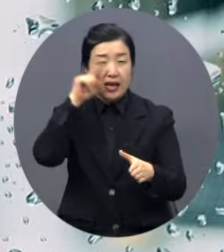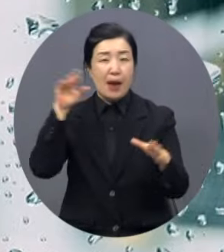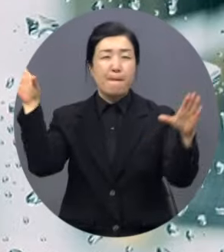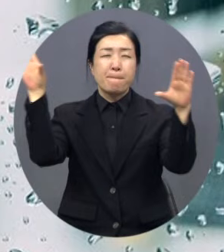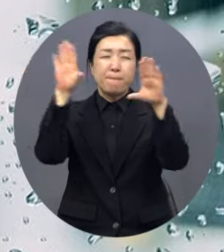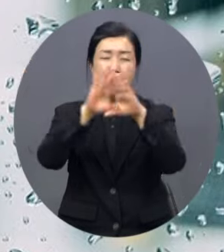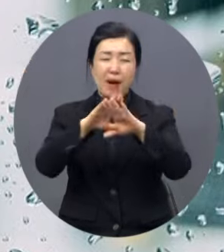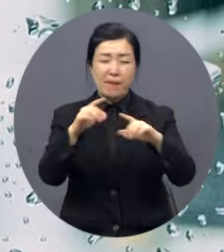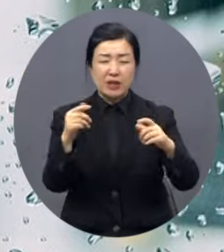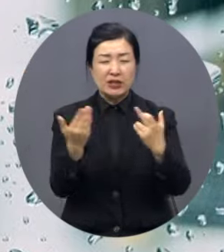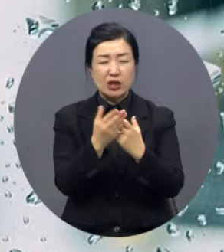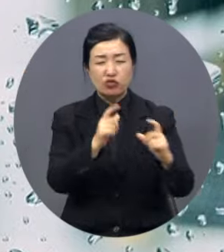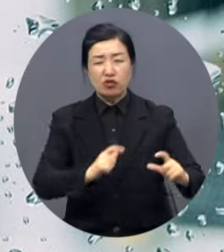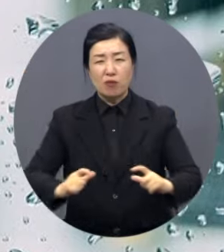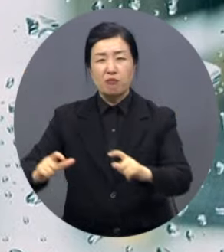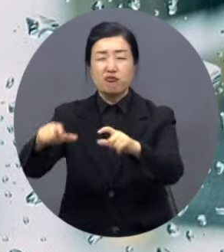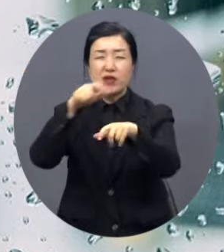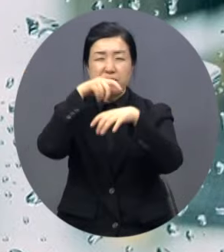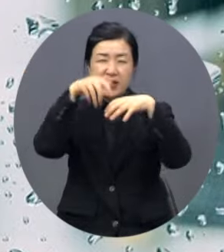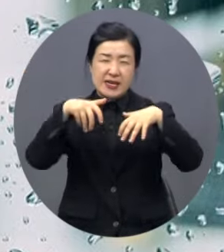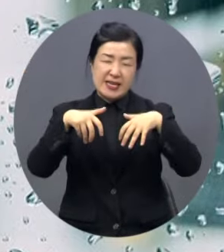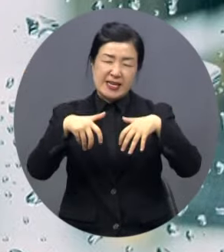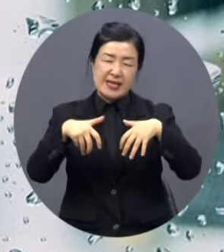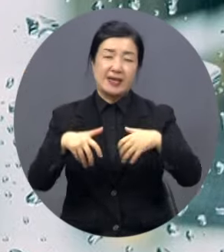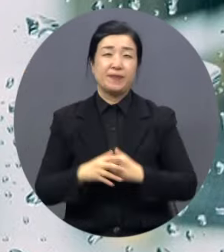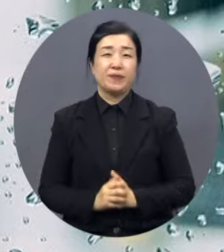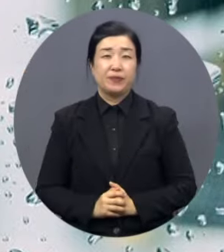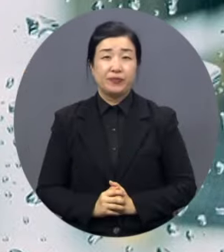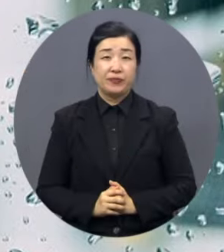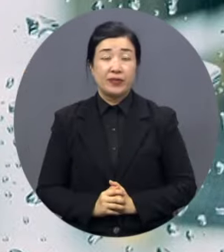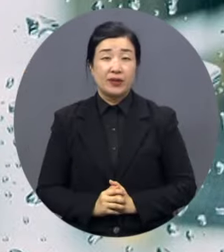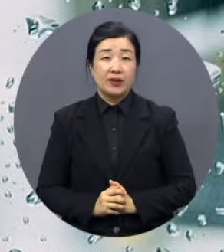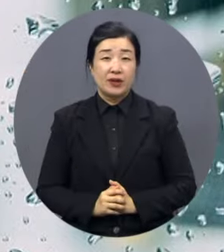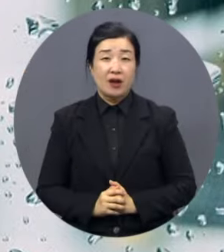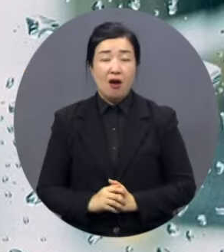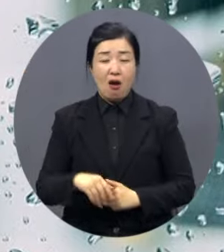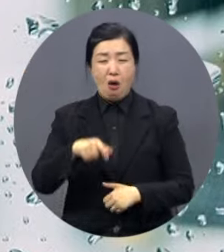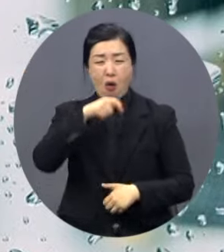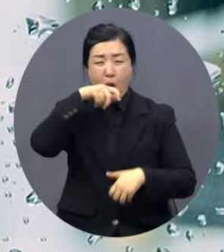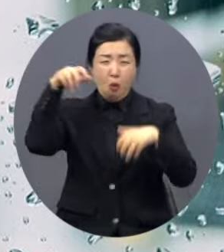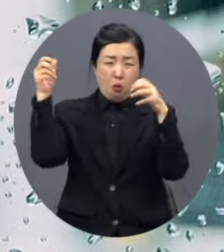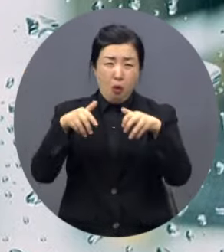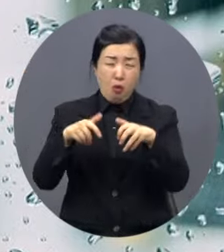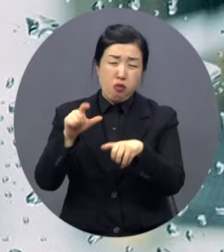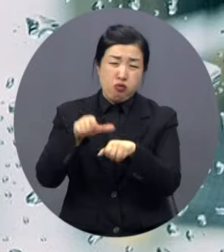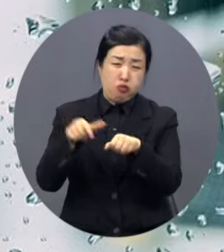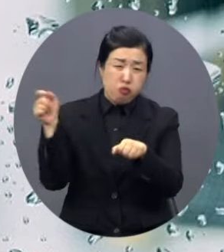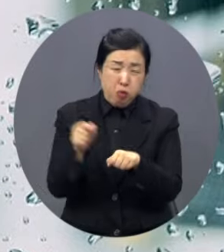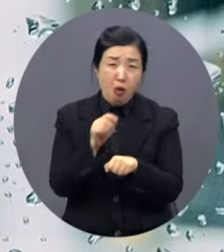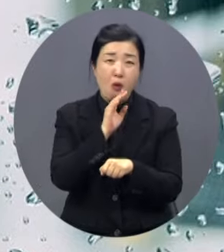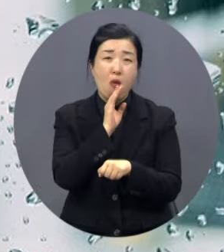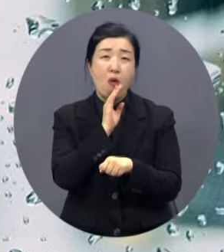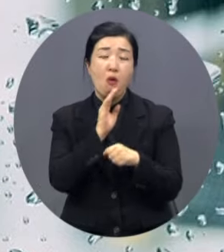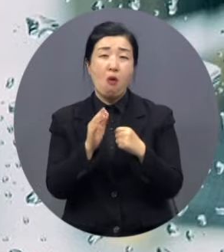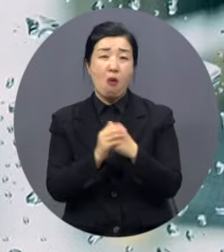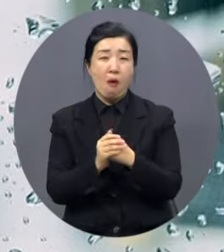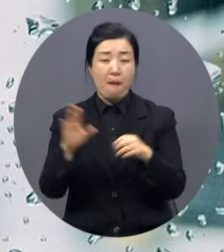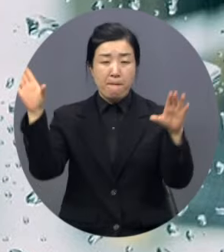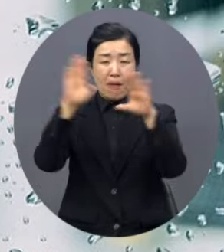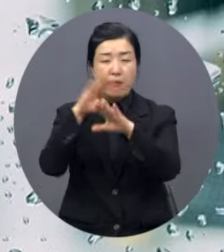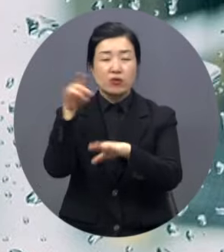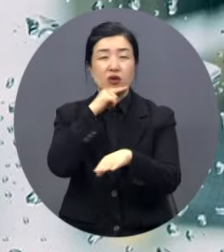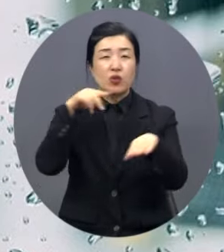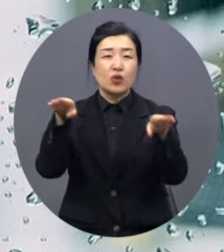제주 전 지역으로 비가 확대되겠습니다 이번에는 짧은 시간 동안 포구가 예상됩니다 특히 내일 밤부터 일요일